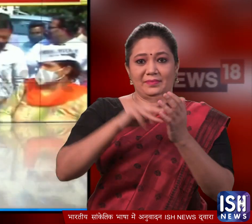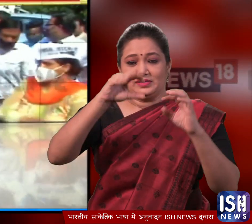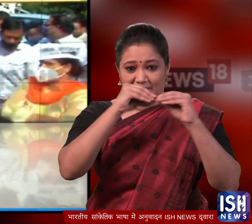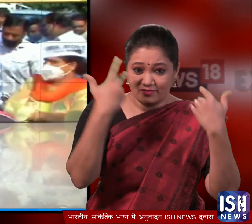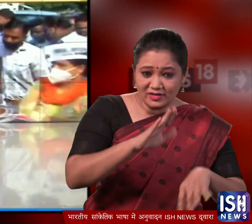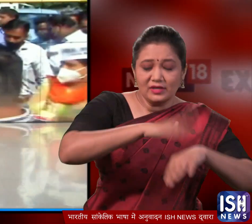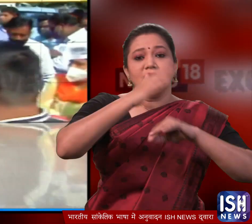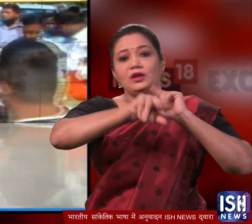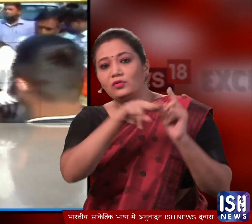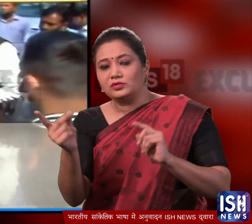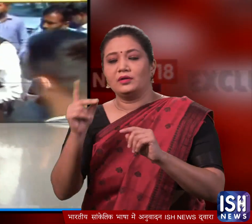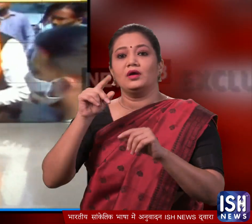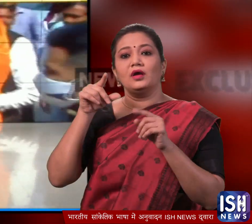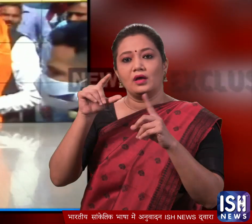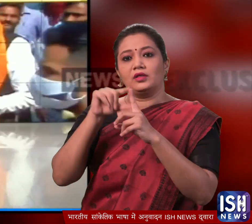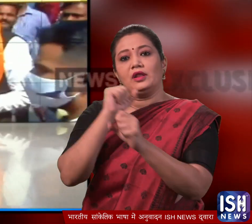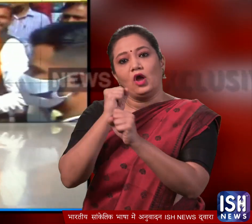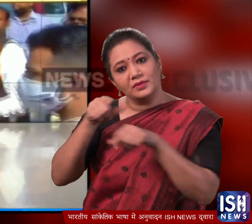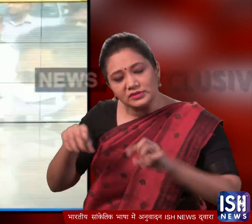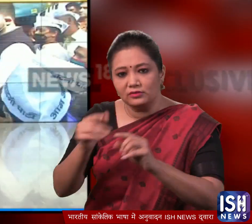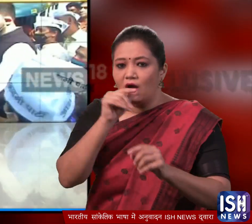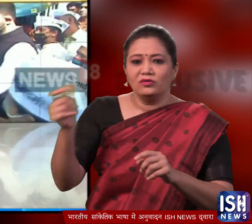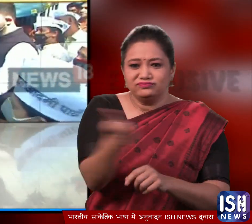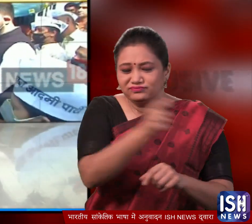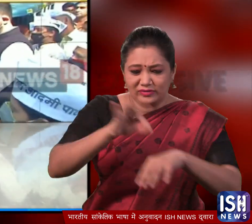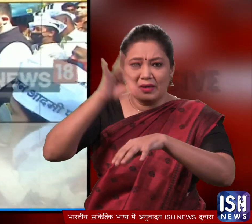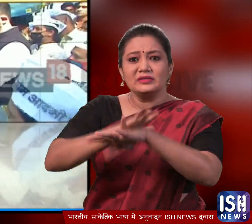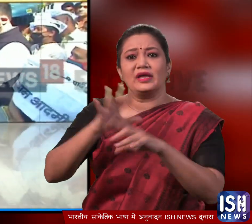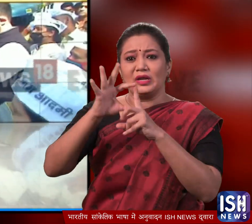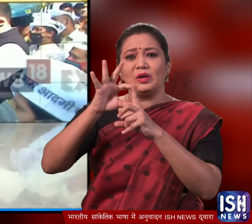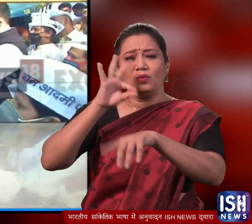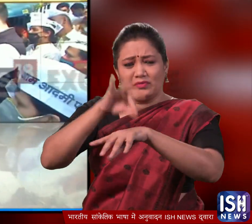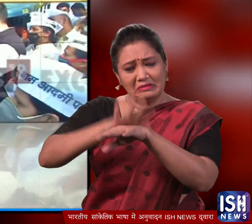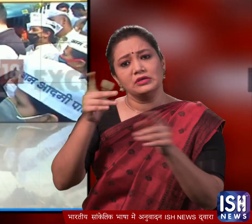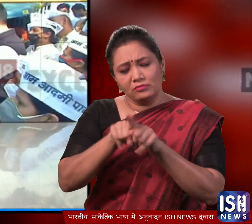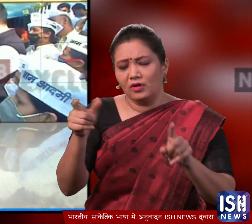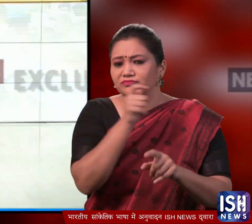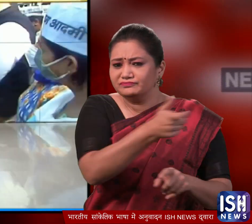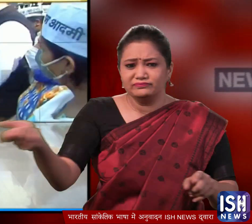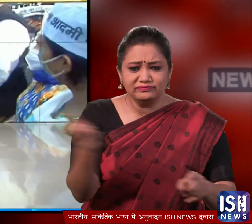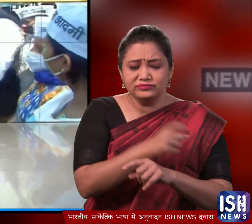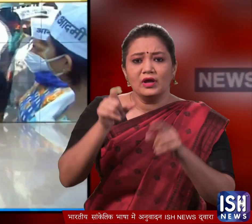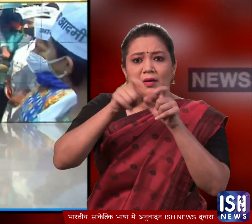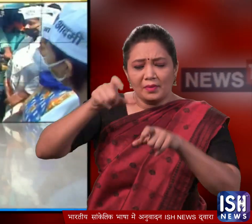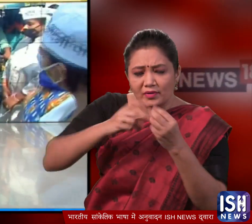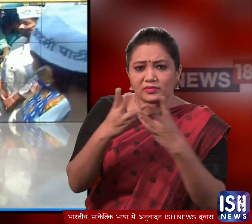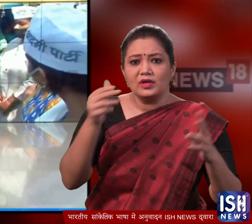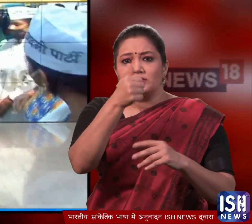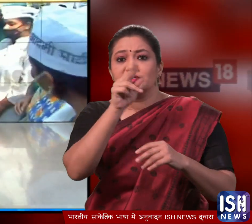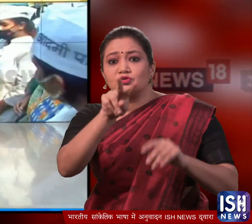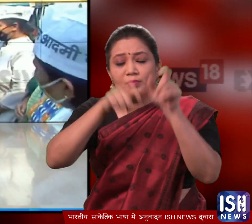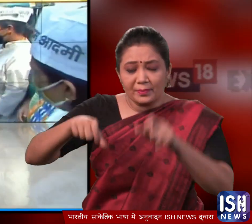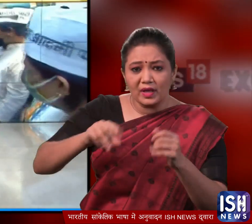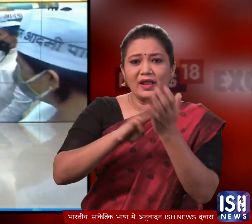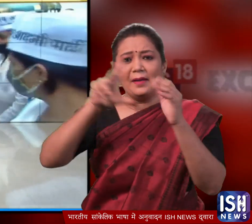आदमी पार्टी ने डेंगू के खिलाफ फॉगिंग का महाअभियान शुरू कर दिया। बताया गया कि इस महाअभियान को सफल बनाने के लिए पार्टी के सभी 62